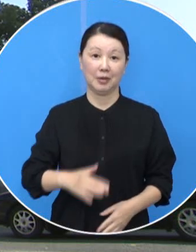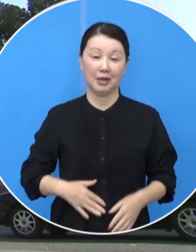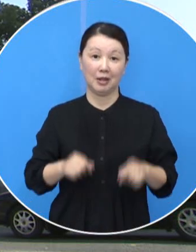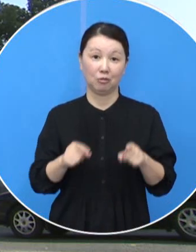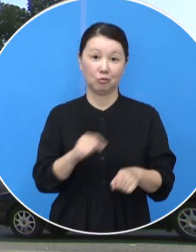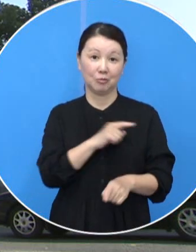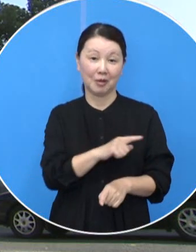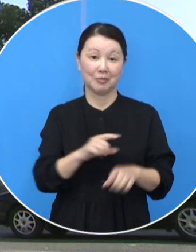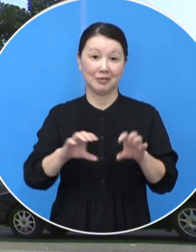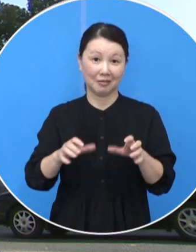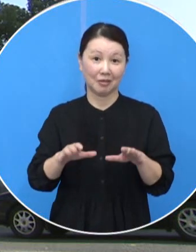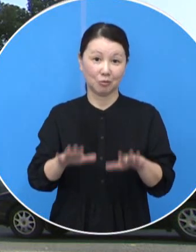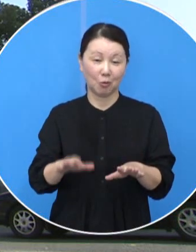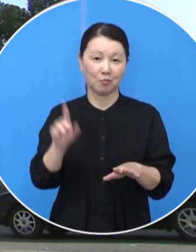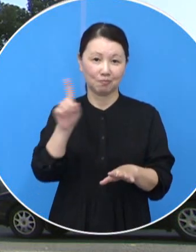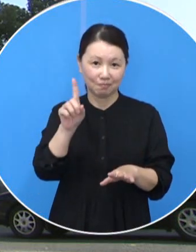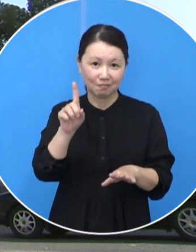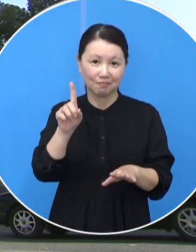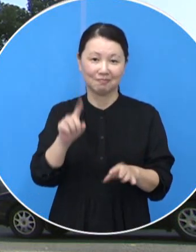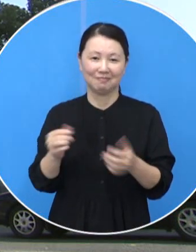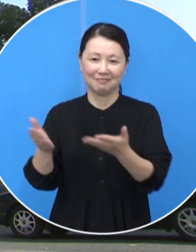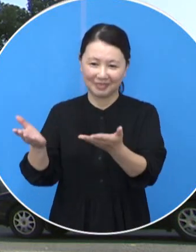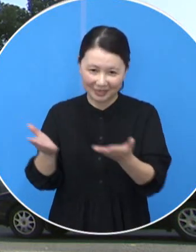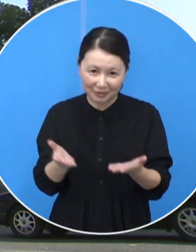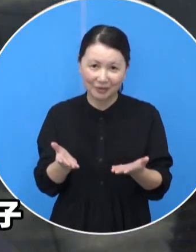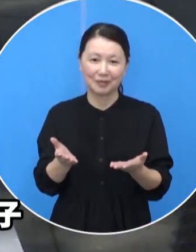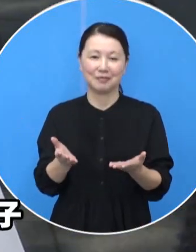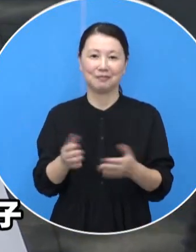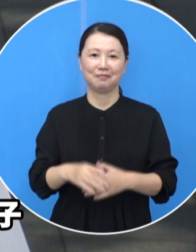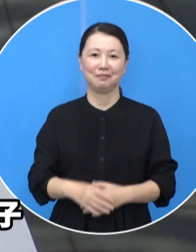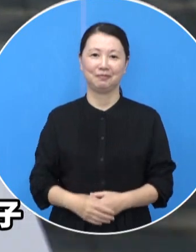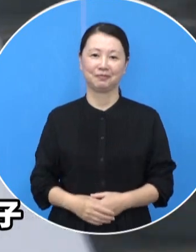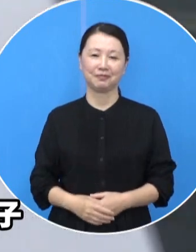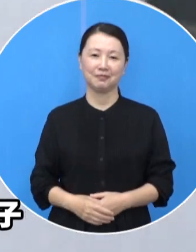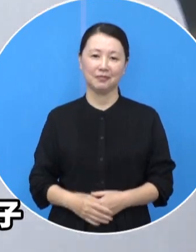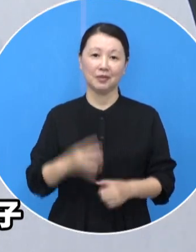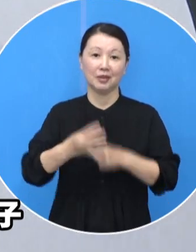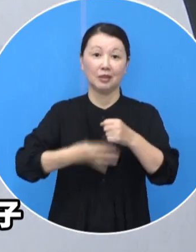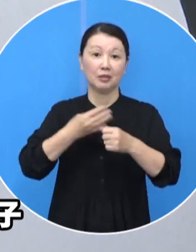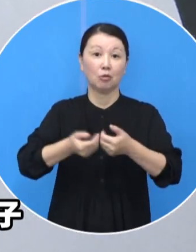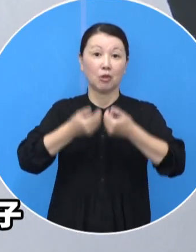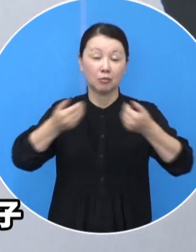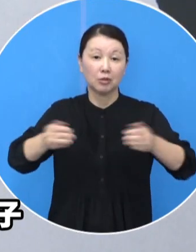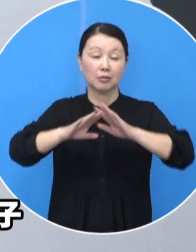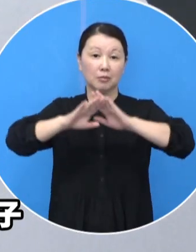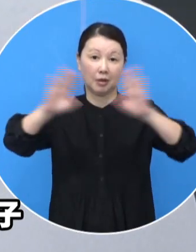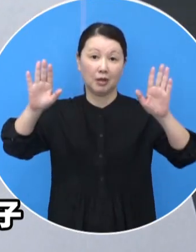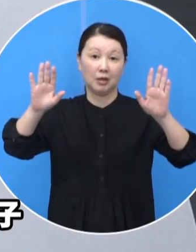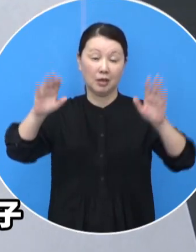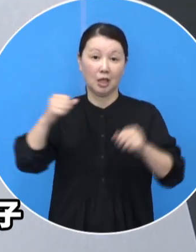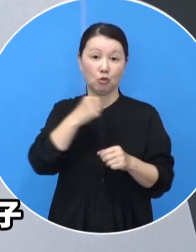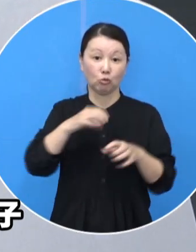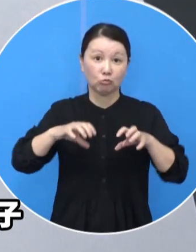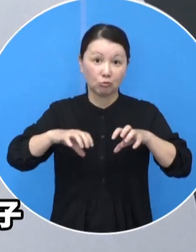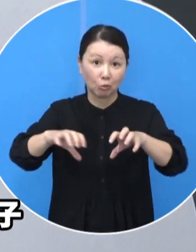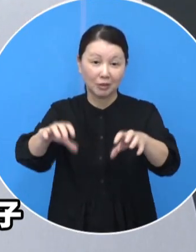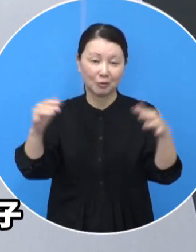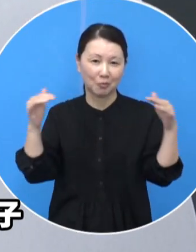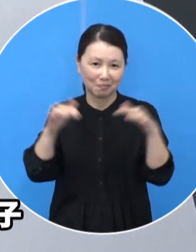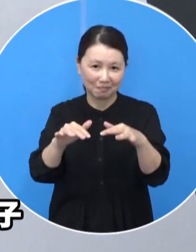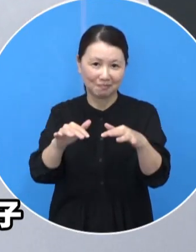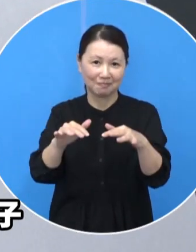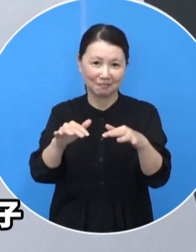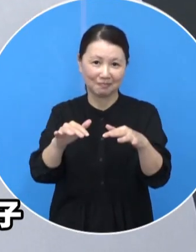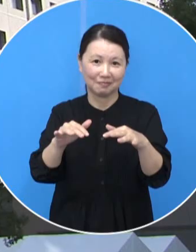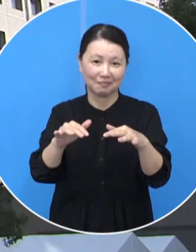前原龍二の前向きチャンネル、今日は何ですか。ありがとうございます。4年ぶりに開催、焼酎ストリートに